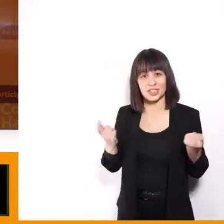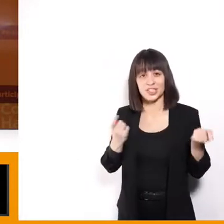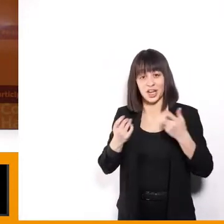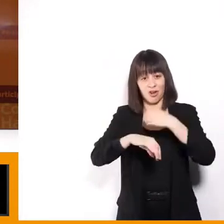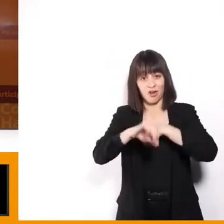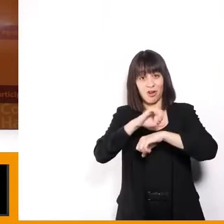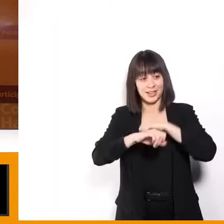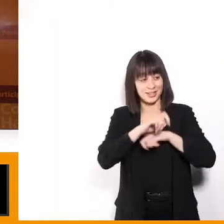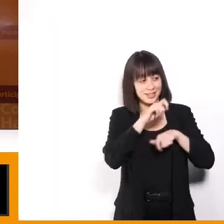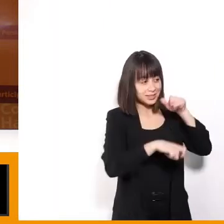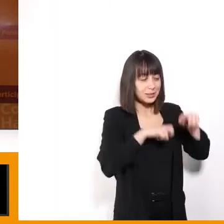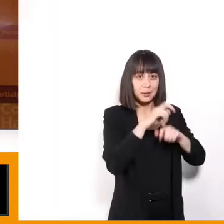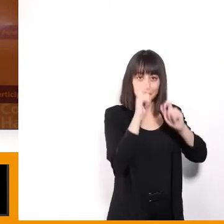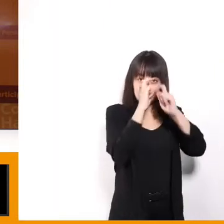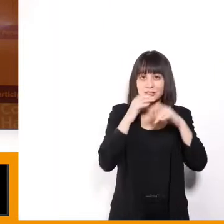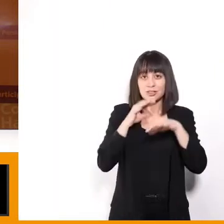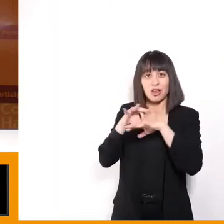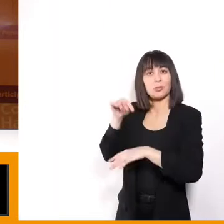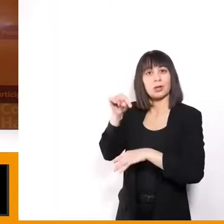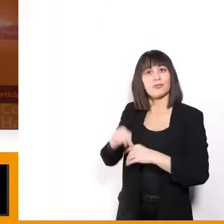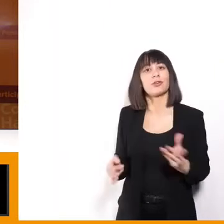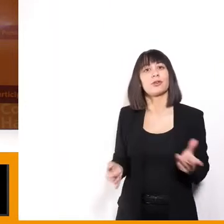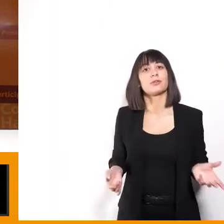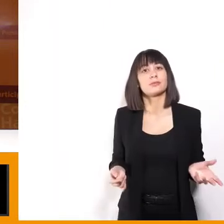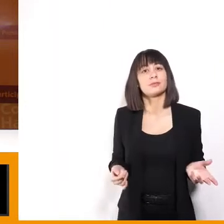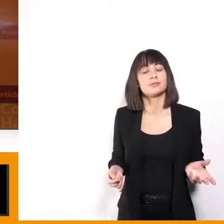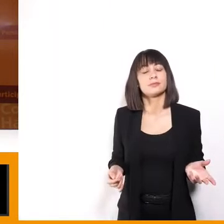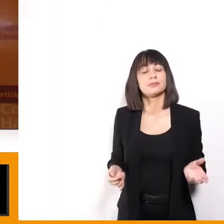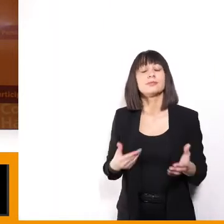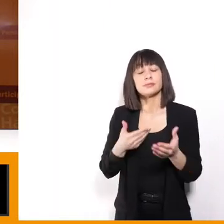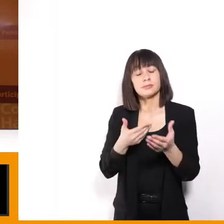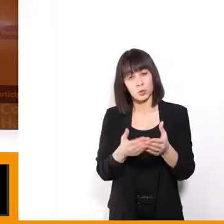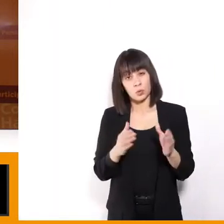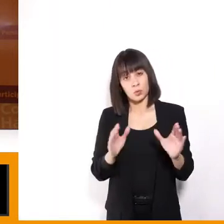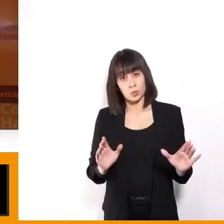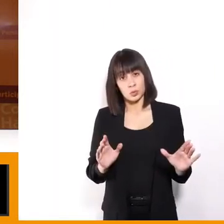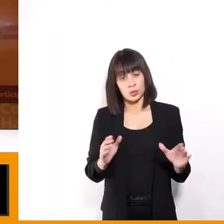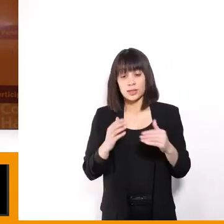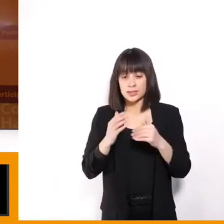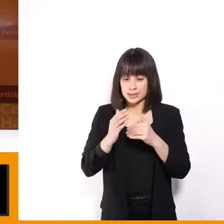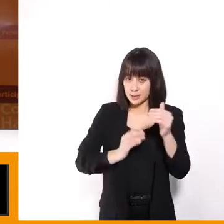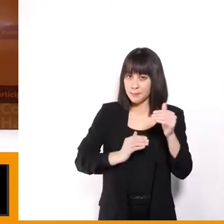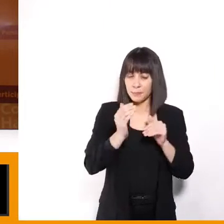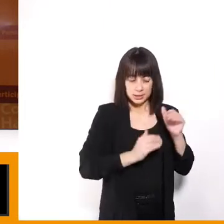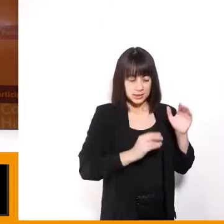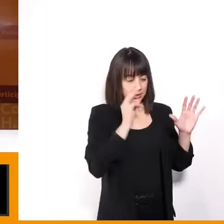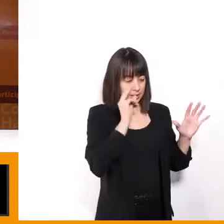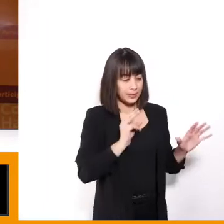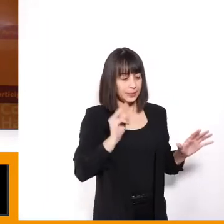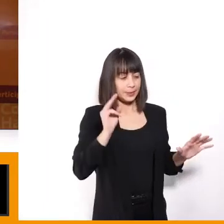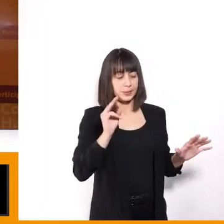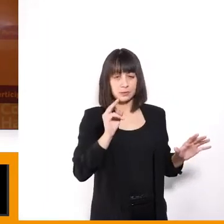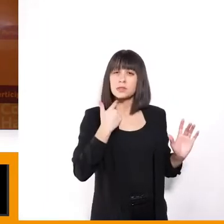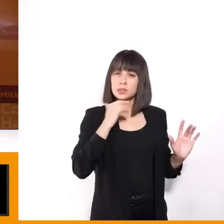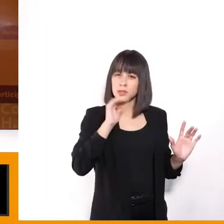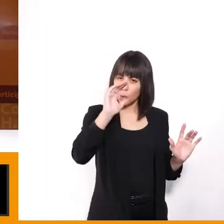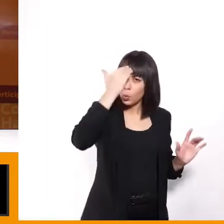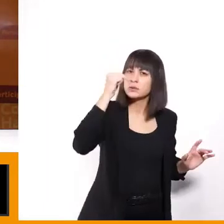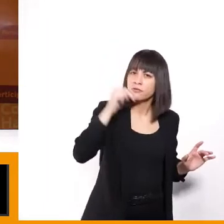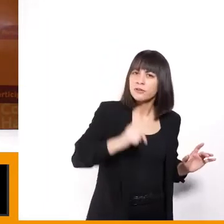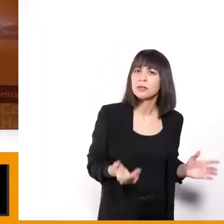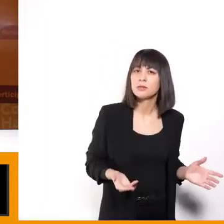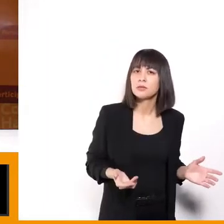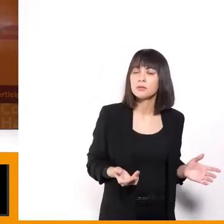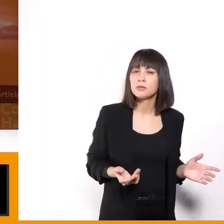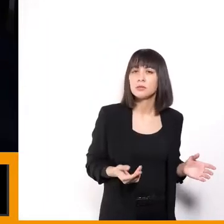accompagnants. Donc l'idée, c'est à la fois d'avoir ce regard lié à ce métier, cette profession, une vraie reconnaissance, parce qu'à un moment donné, on voit bien que